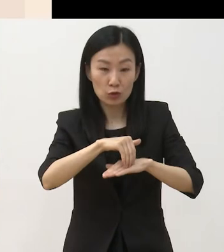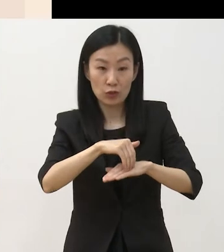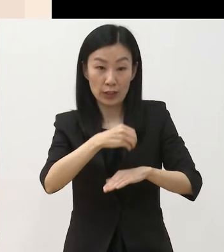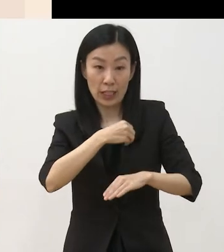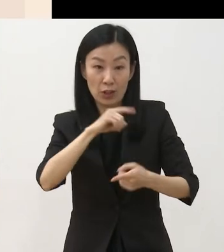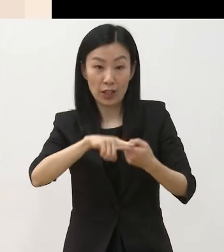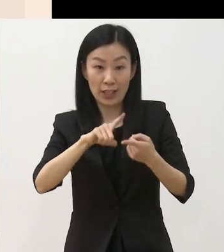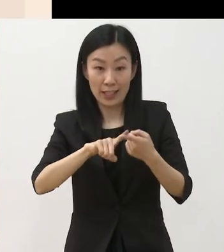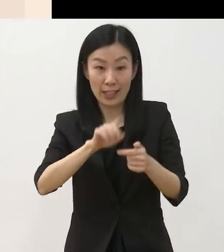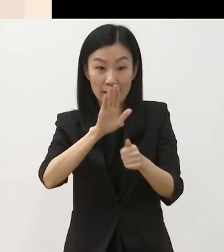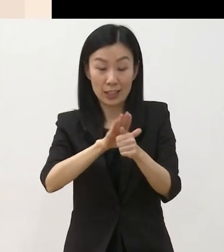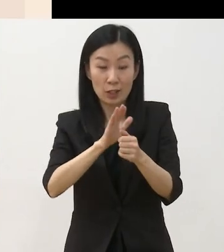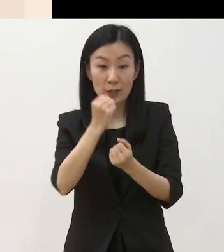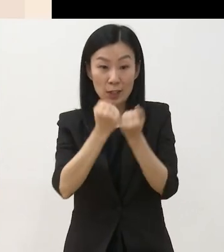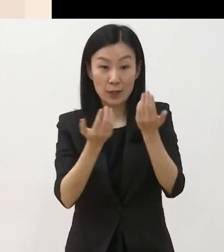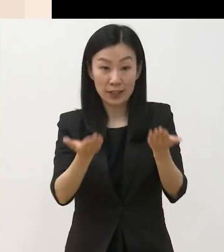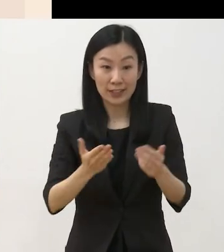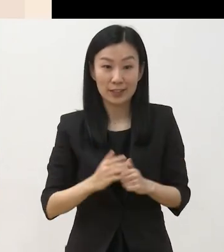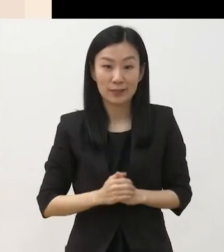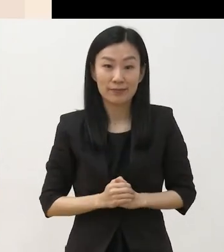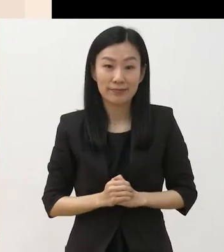드리도록 하겠습니다.